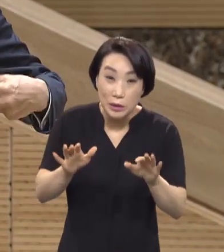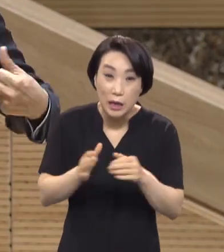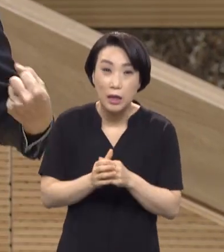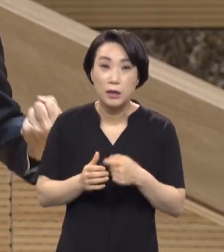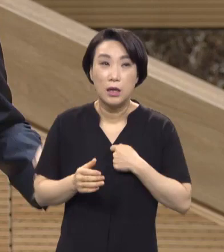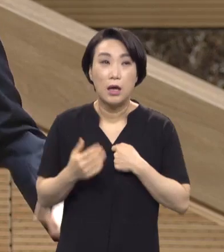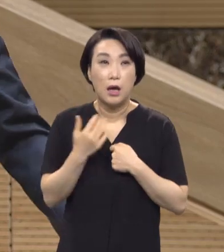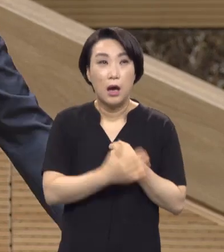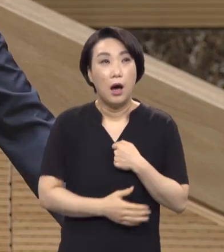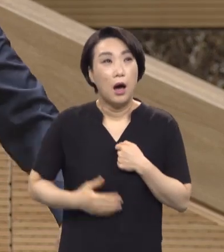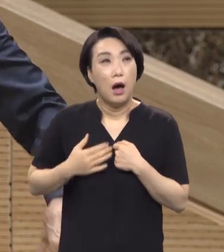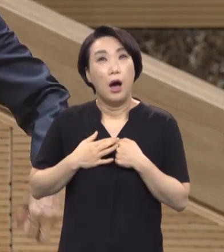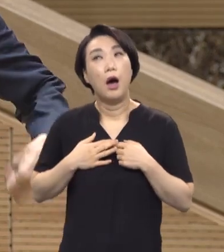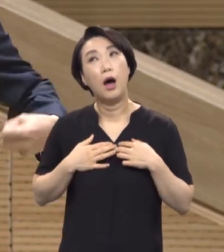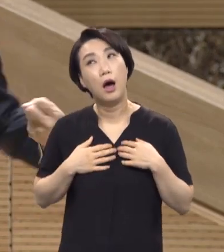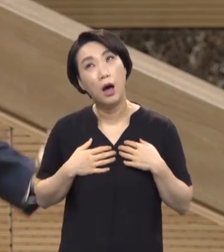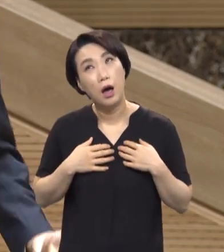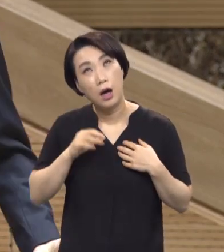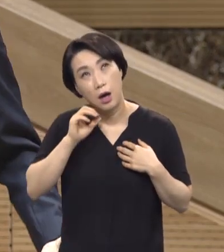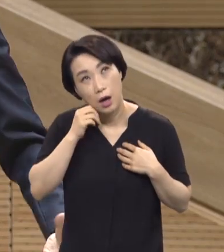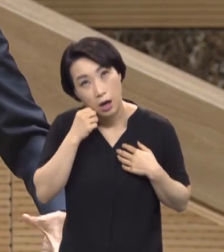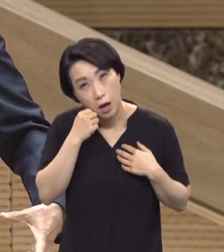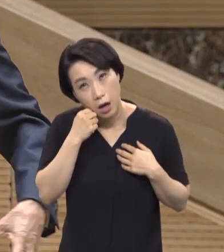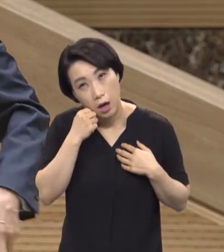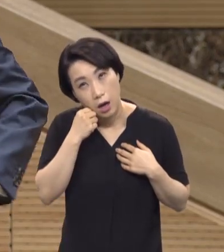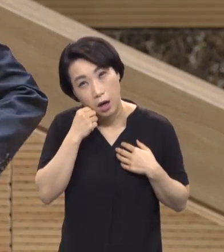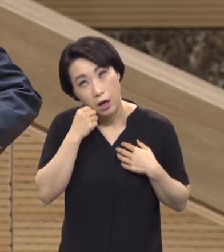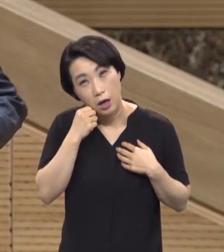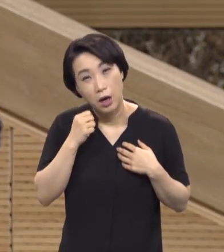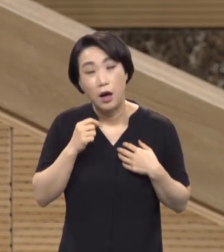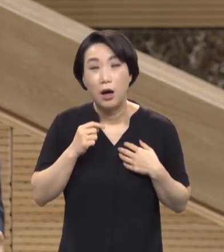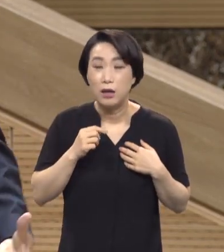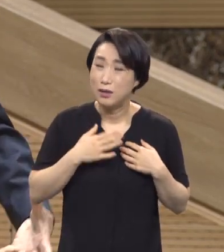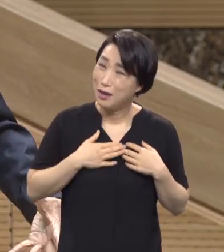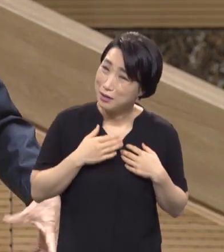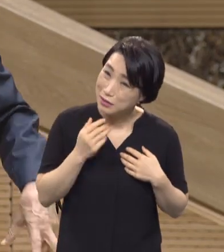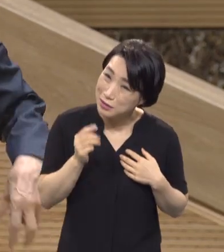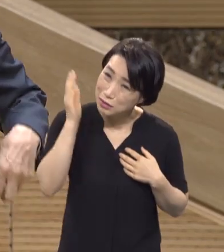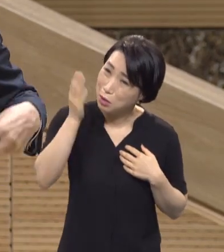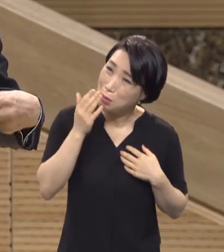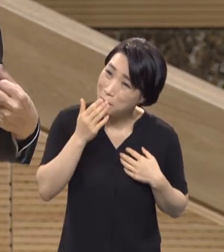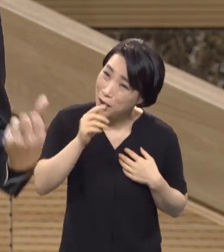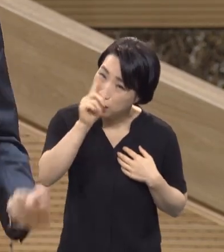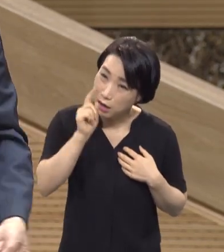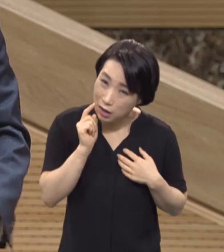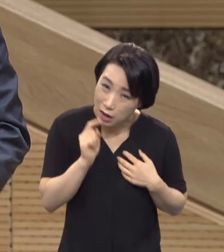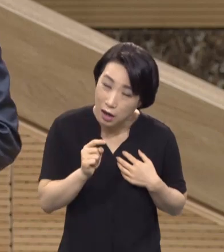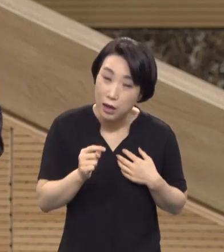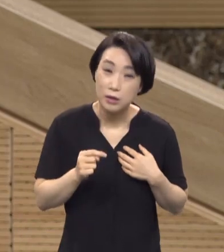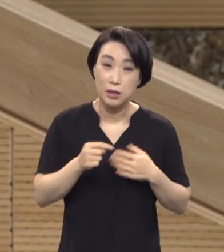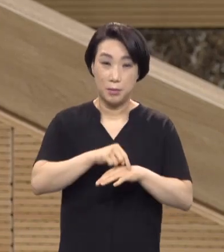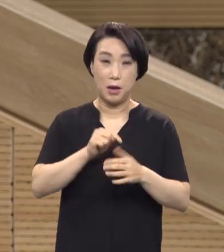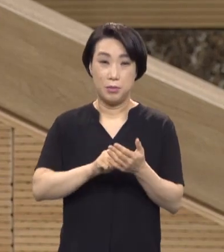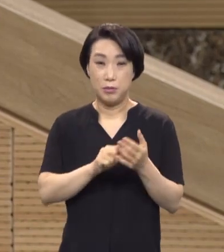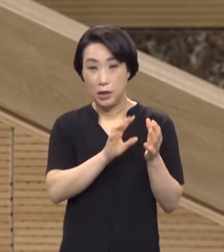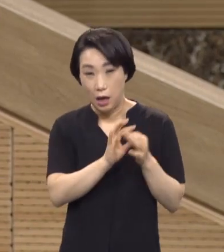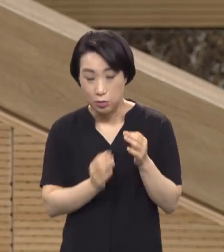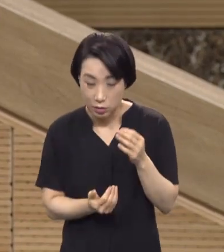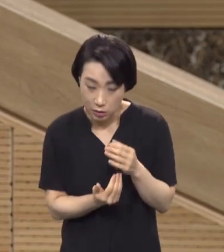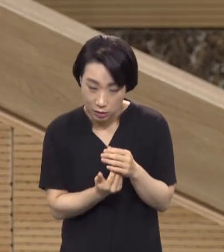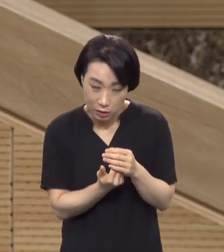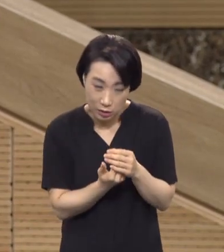내가 힘들다, 어렵다, 할 수 있겠냐? 내 속에서 자꾸 그렇게